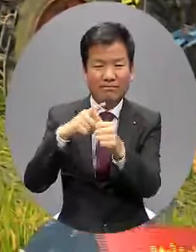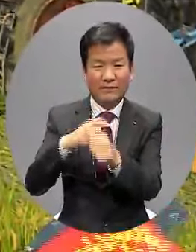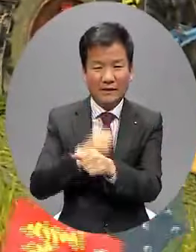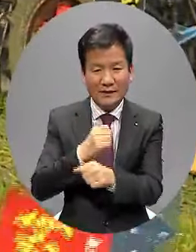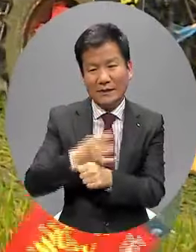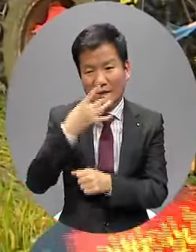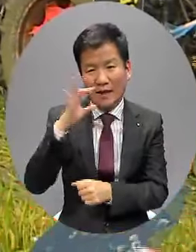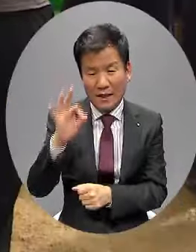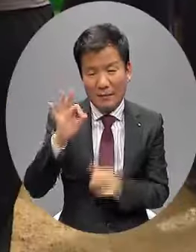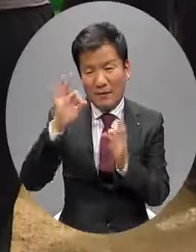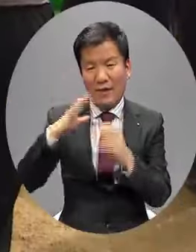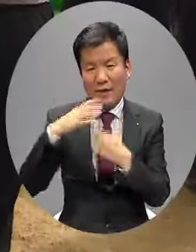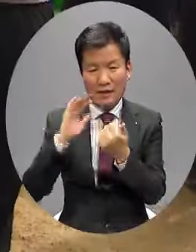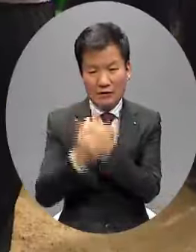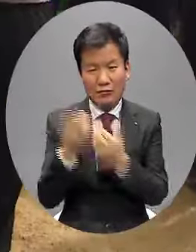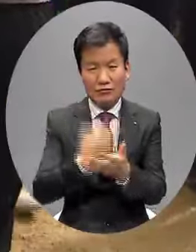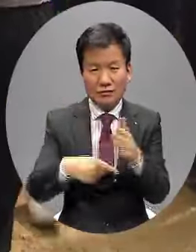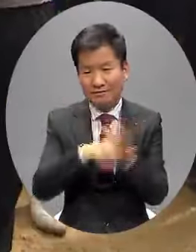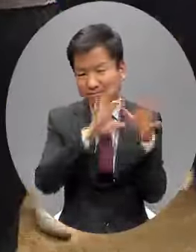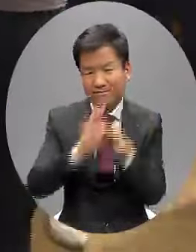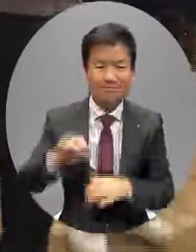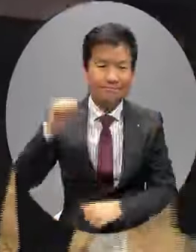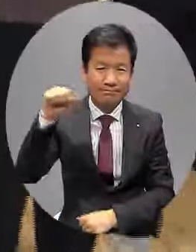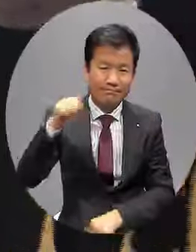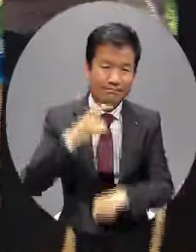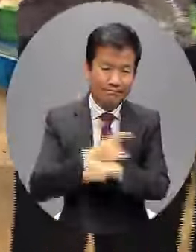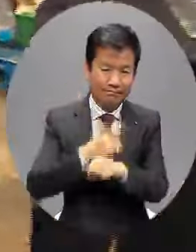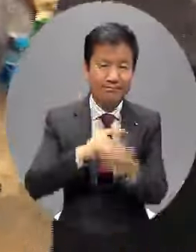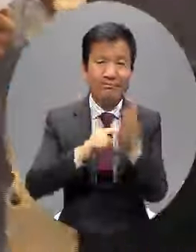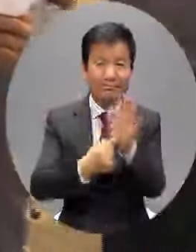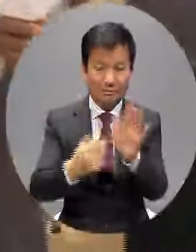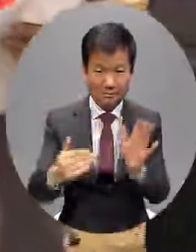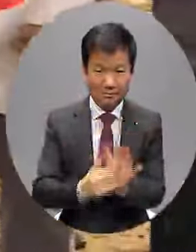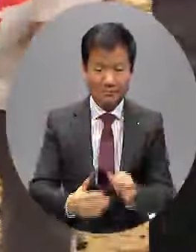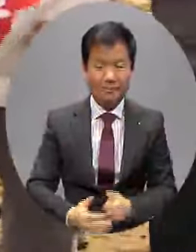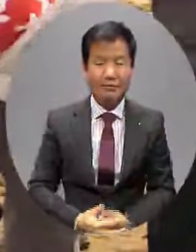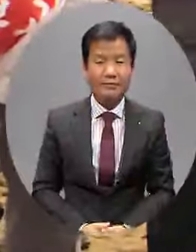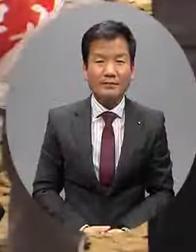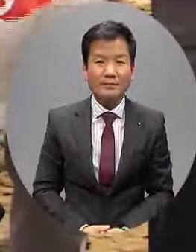쌀값이 안정화될 때까지 투쟁하겠다고 밝혔습니다. MBC 뉴스 이초원입니다.